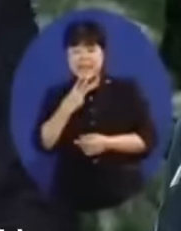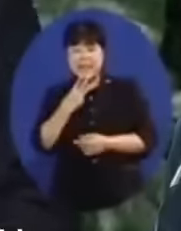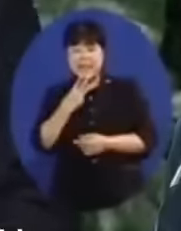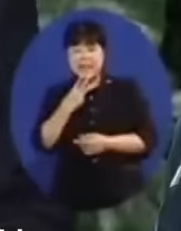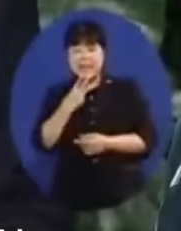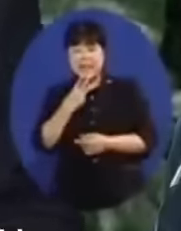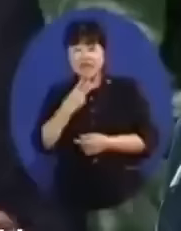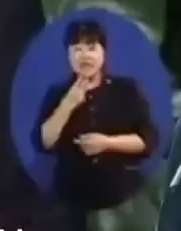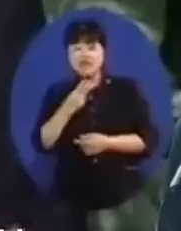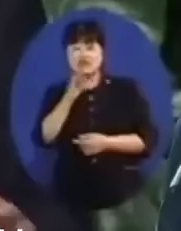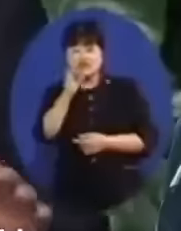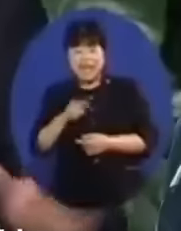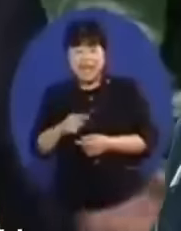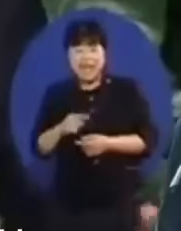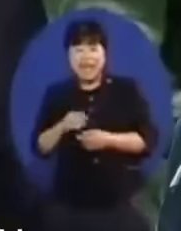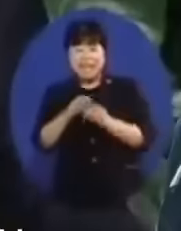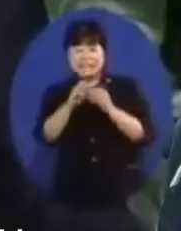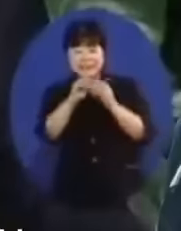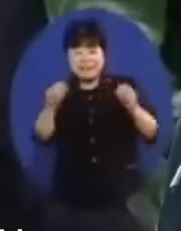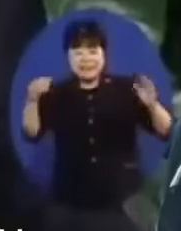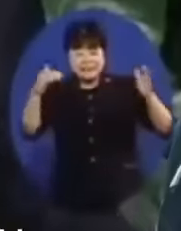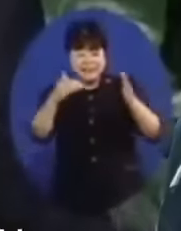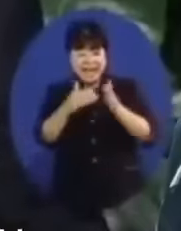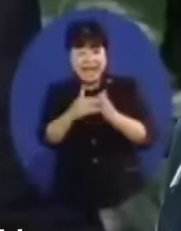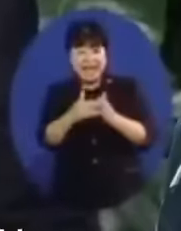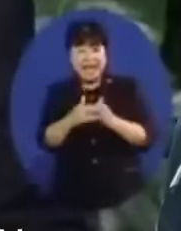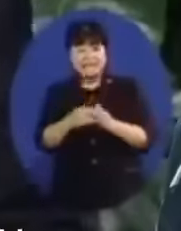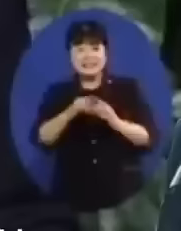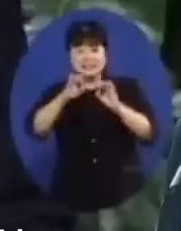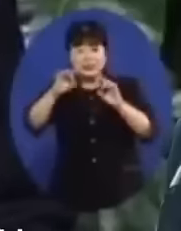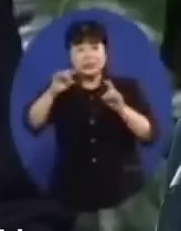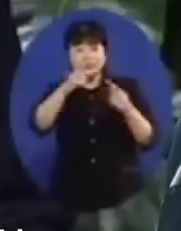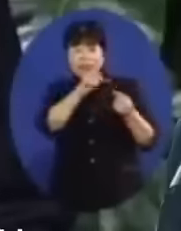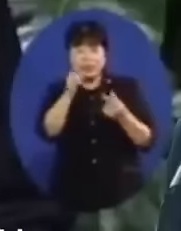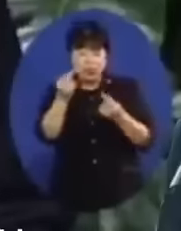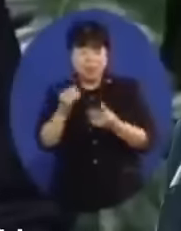예루살렘과 온 유대와 사마리아와 땅끝까지 이른 것처럼